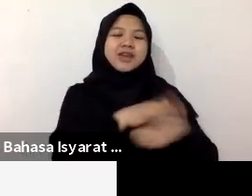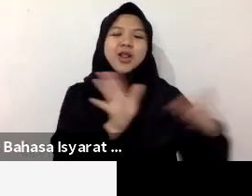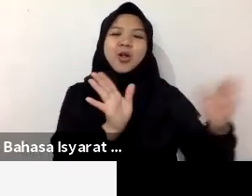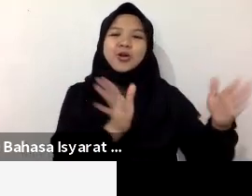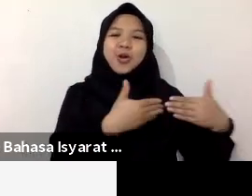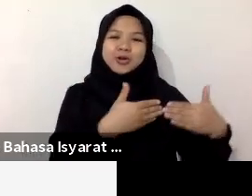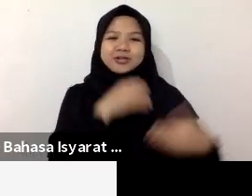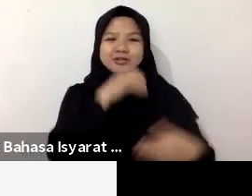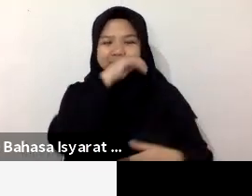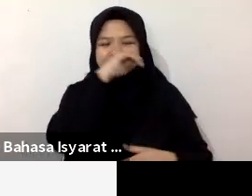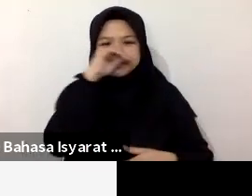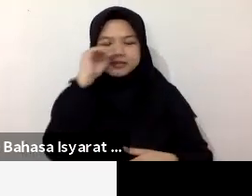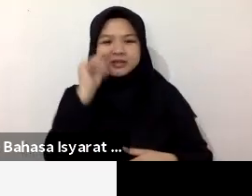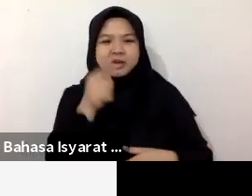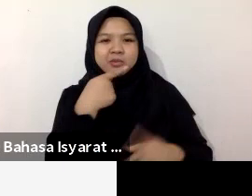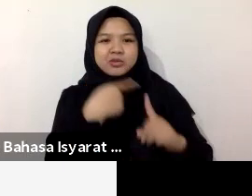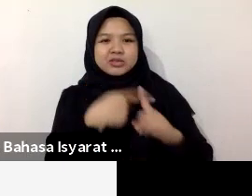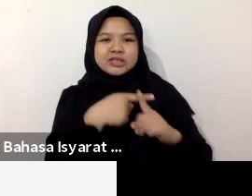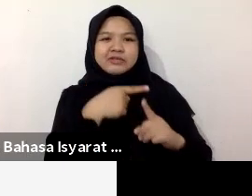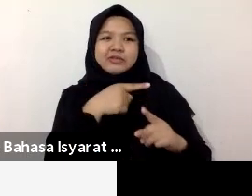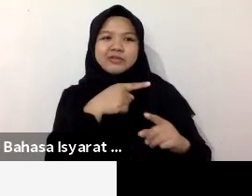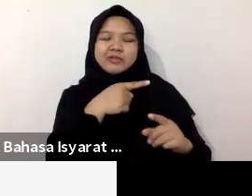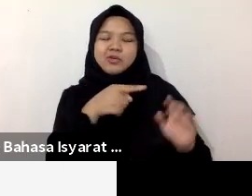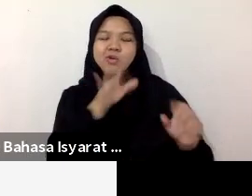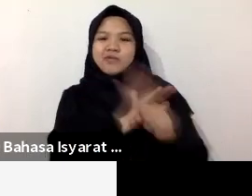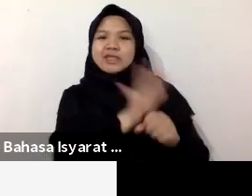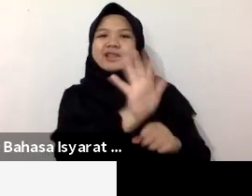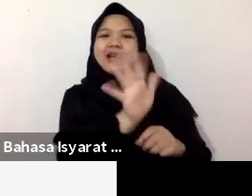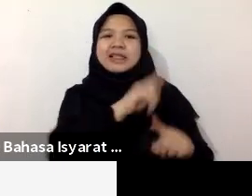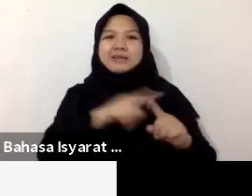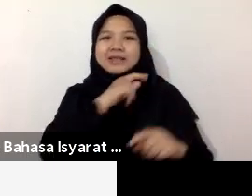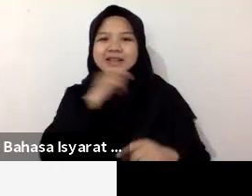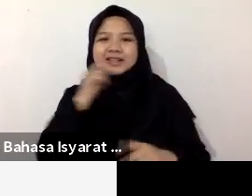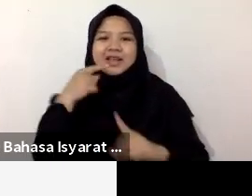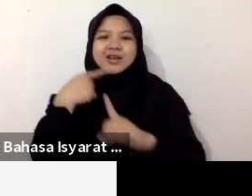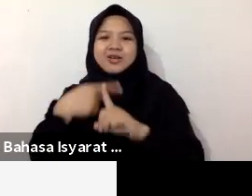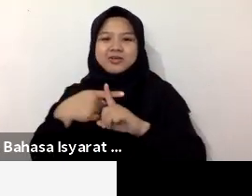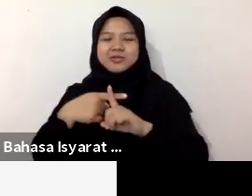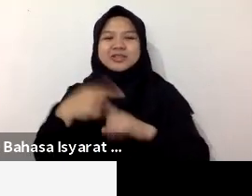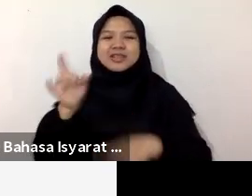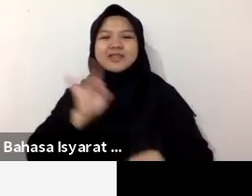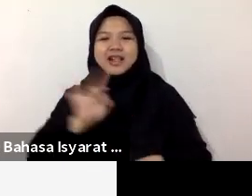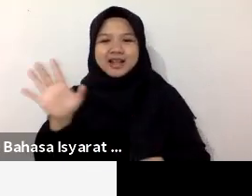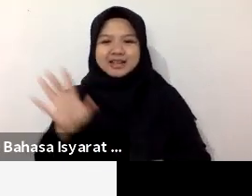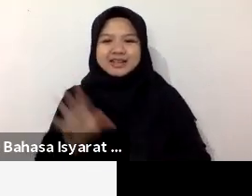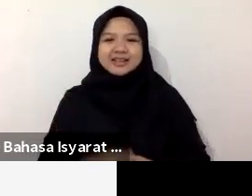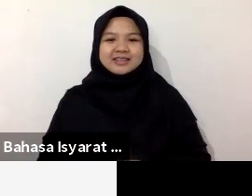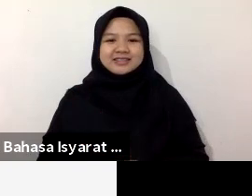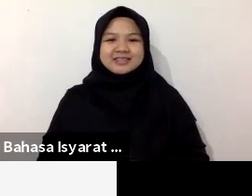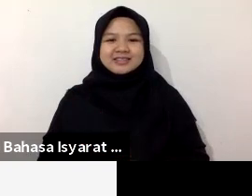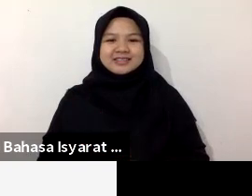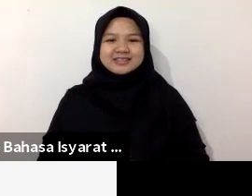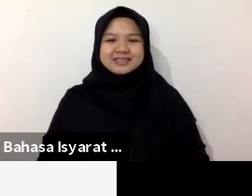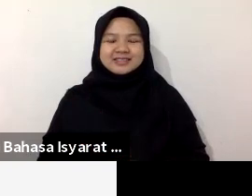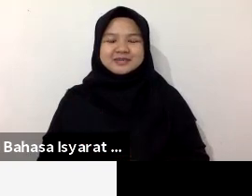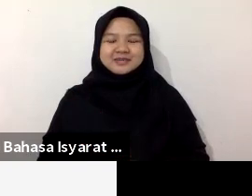Jadi positif COVID-nya enggak sih dok, tapi ternyata positif yang lain gitu. Banyak yang seperti itu.